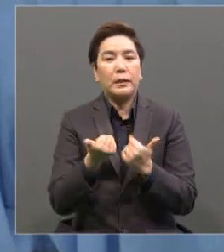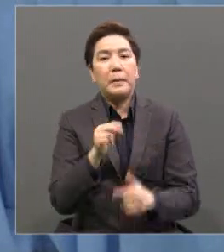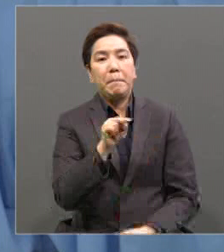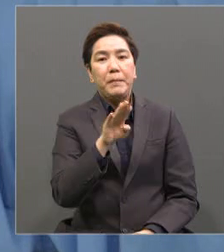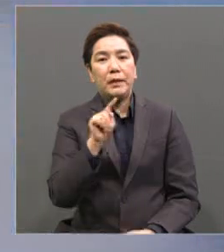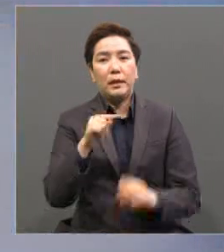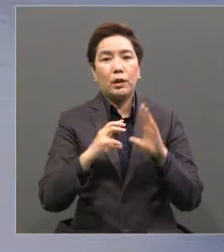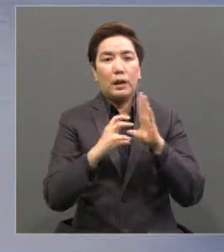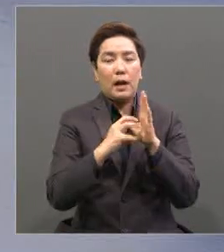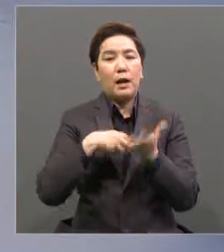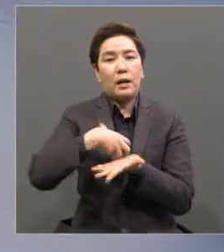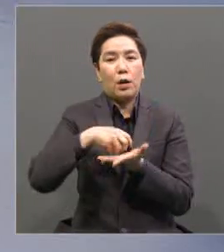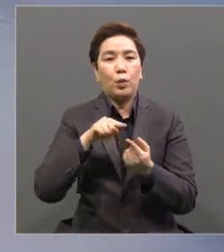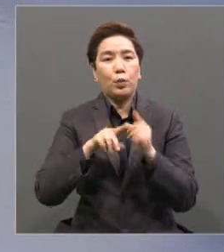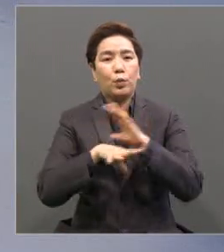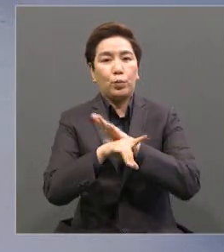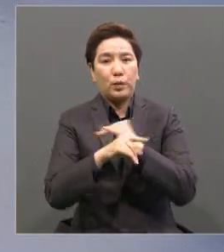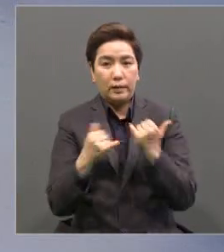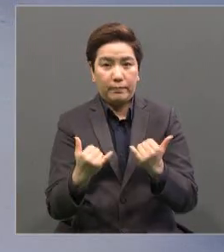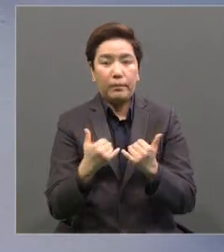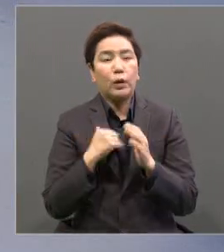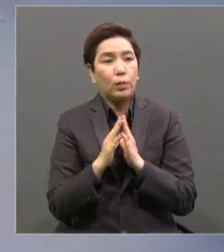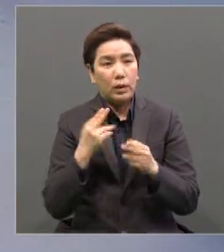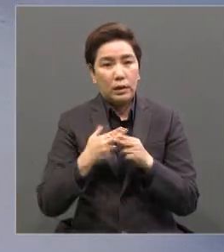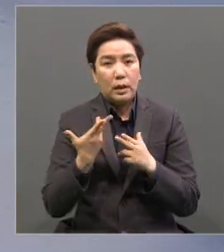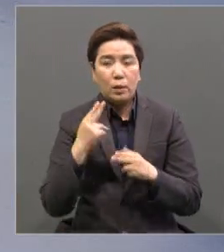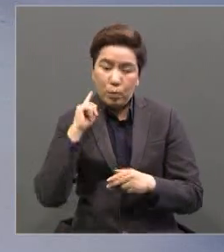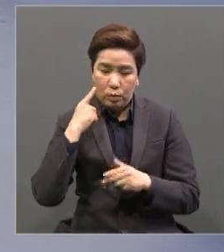ภาคกลางรายงานจากจังหวัดชลบุรีค่ะ ครับขอบคุณคุณสุ